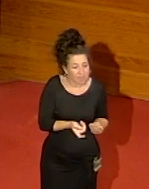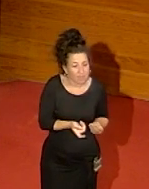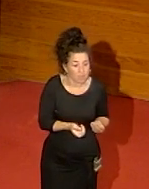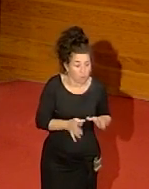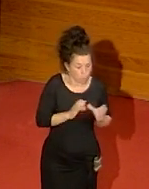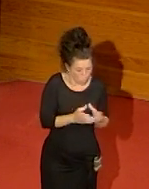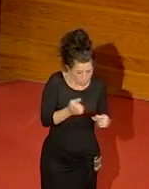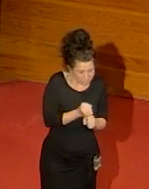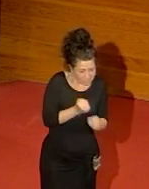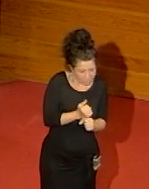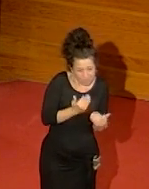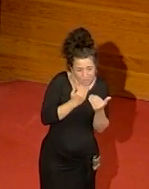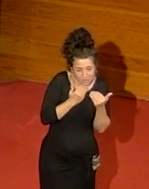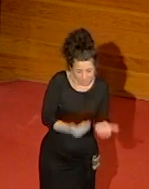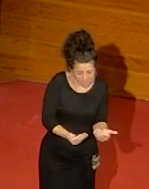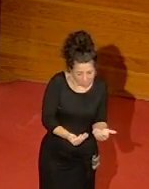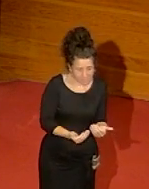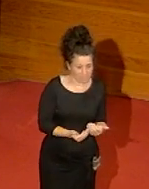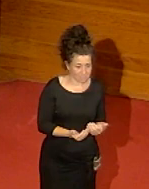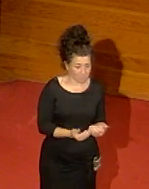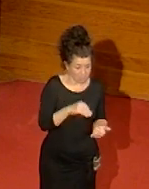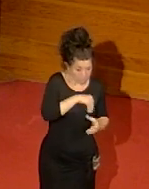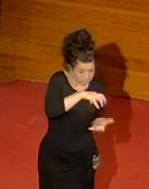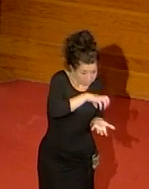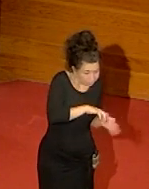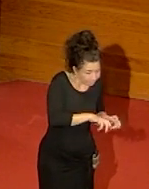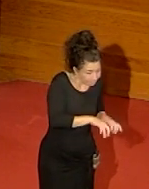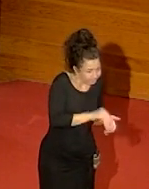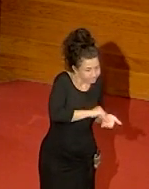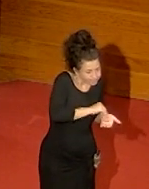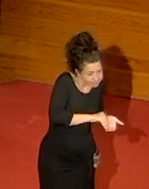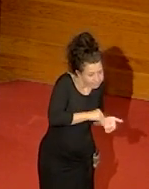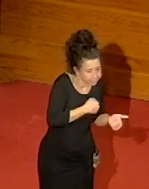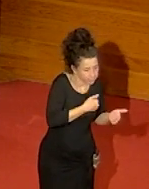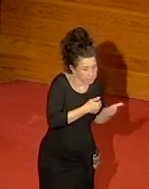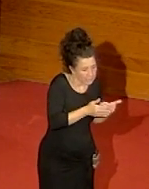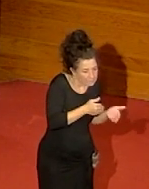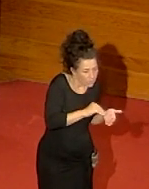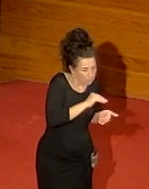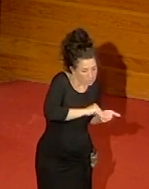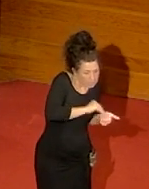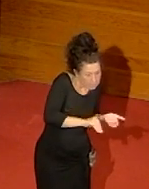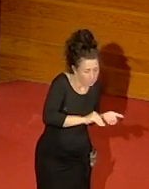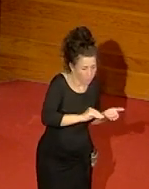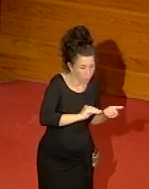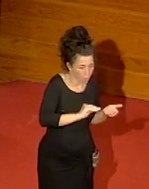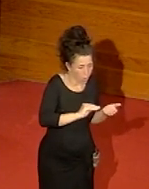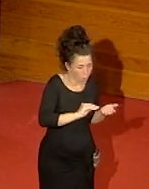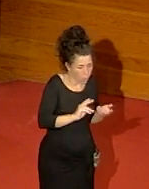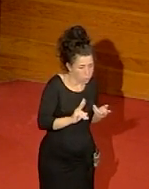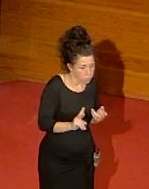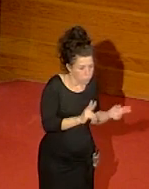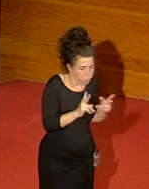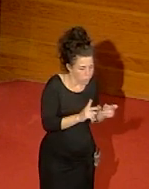ondorioz. Erredakzioan dagoen editore, erredaktore, produktoreak eta lekuan